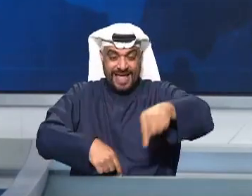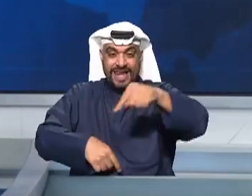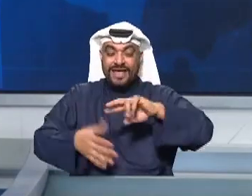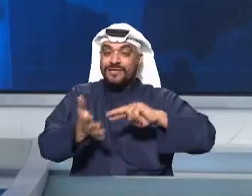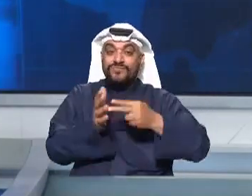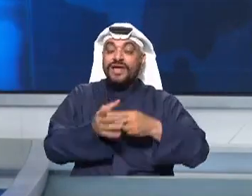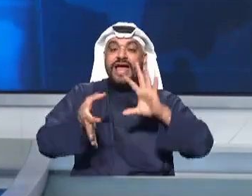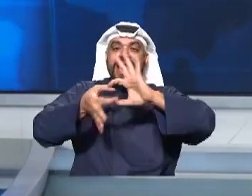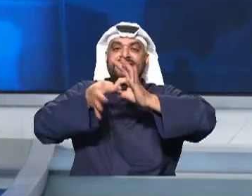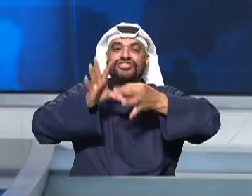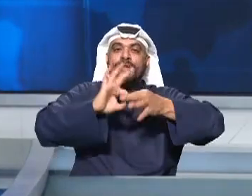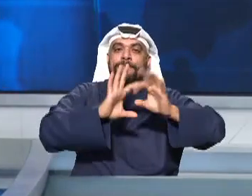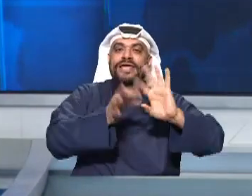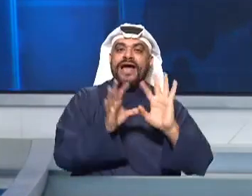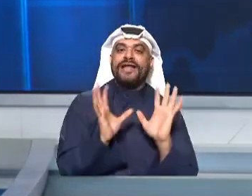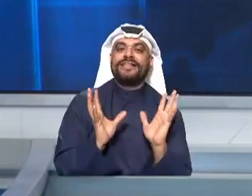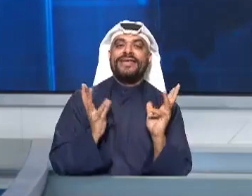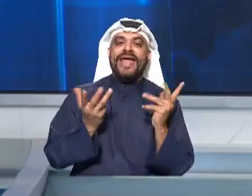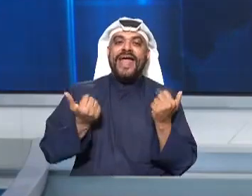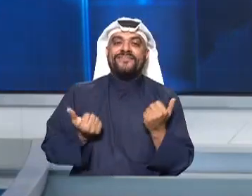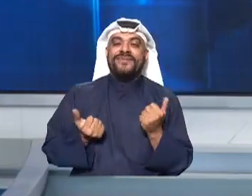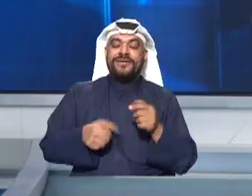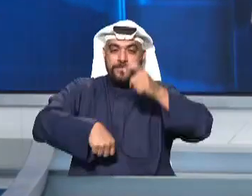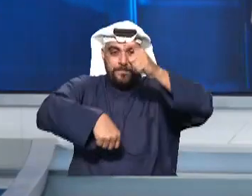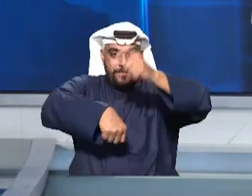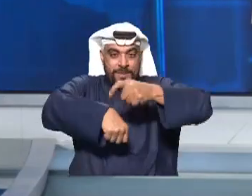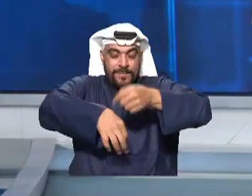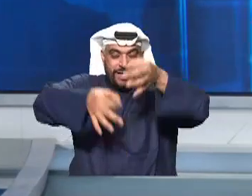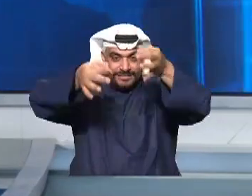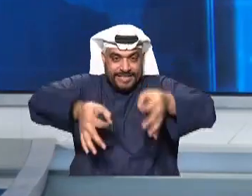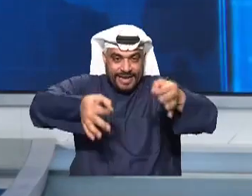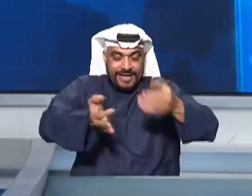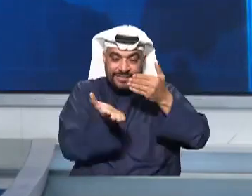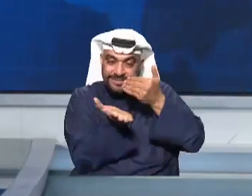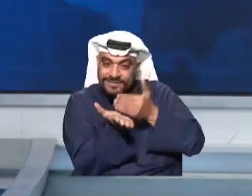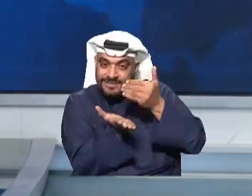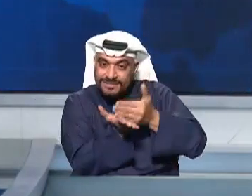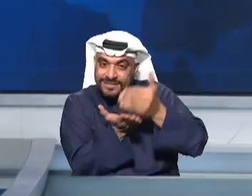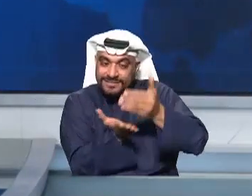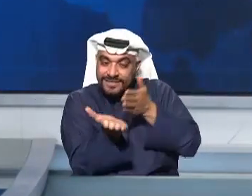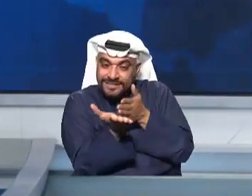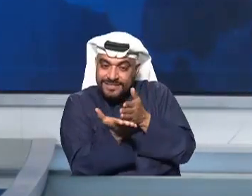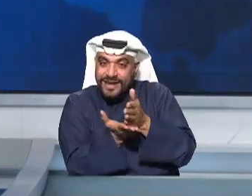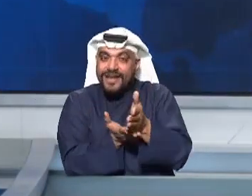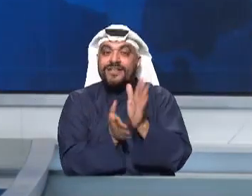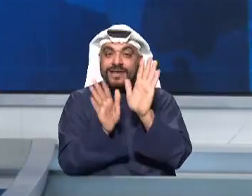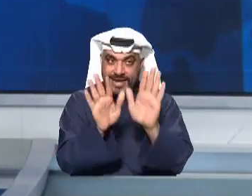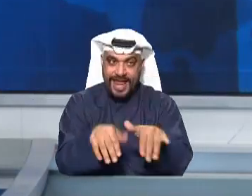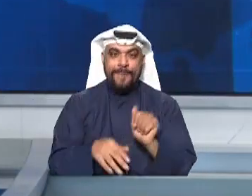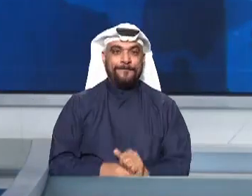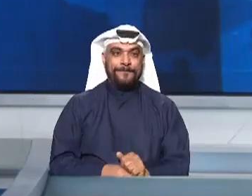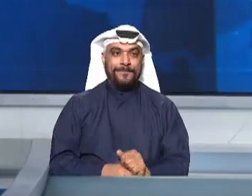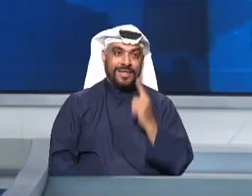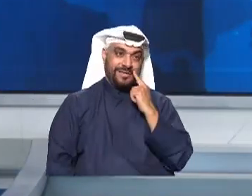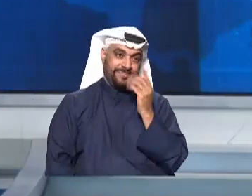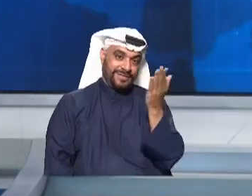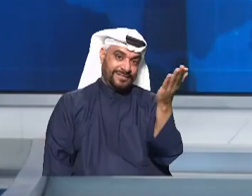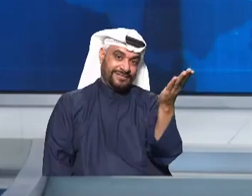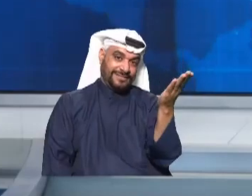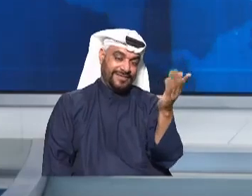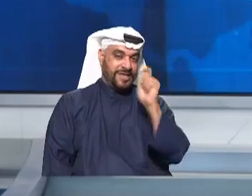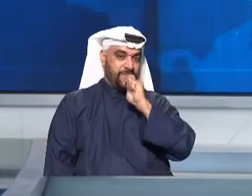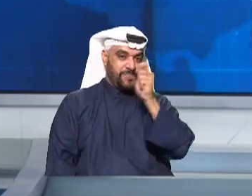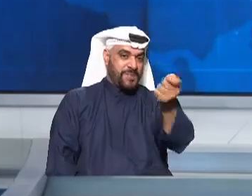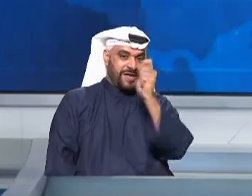هي الجمعيات التعاونية والتي حددت آلية للعمل خلال هذا الظرف. الزميلة مروة محرم